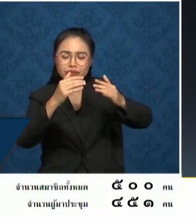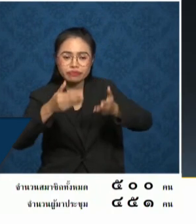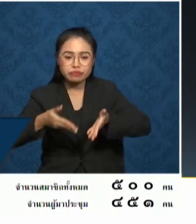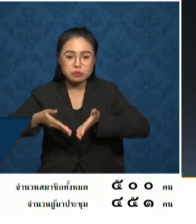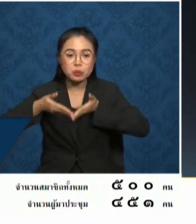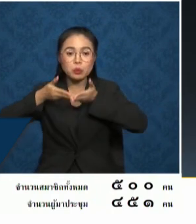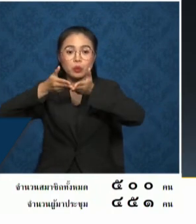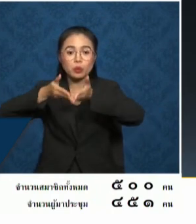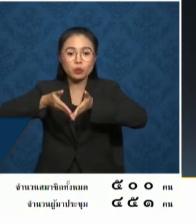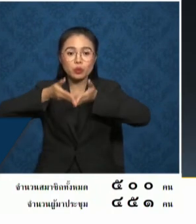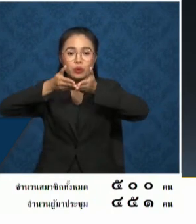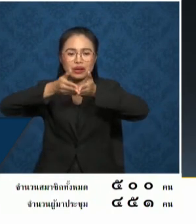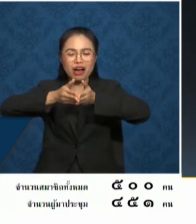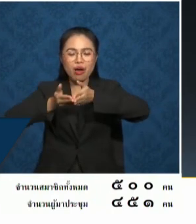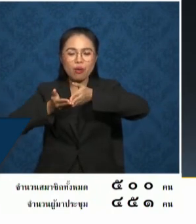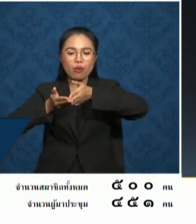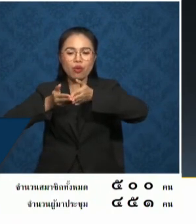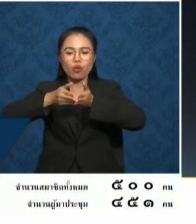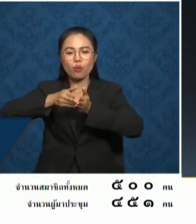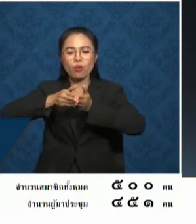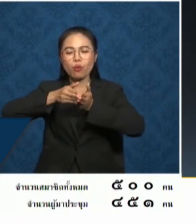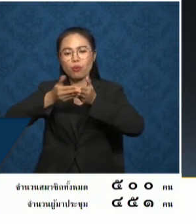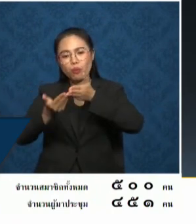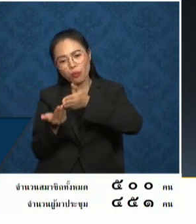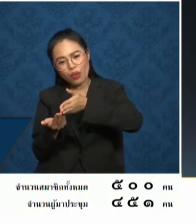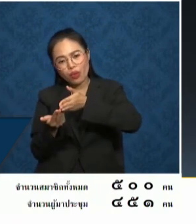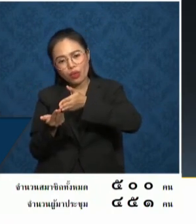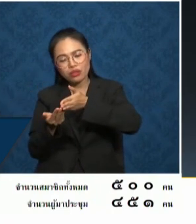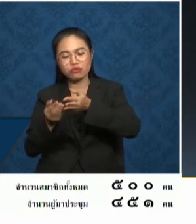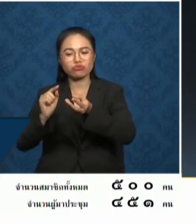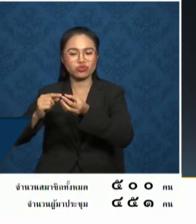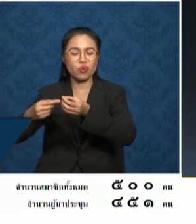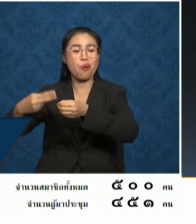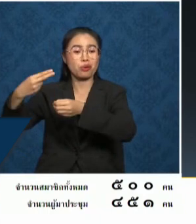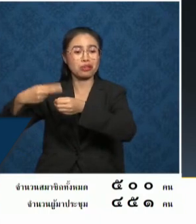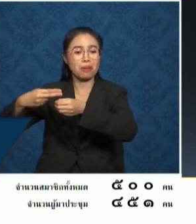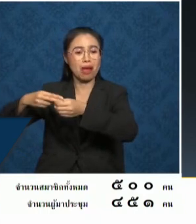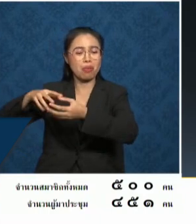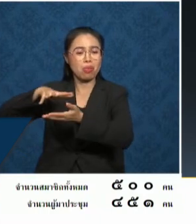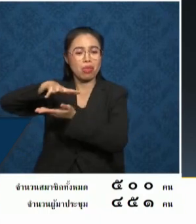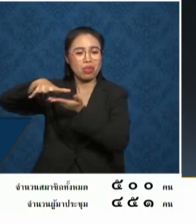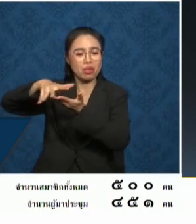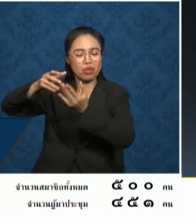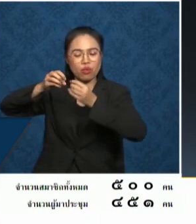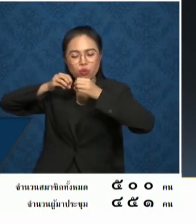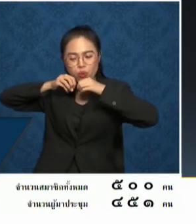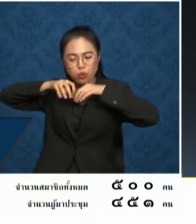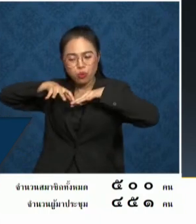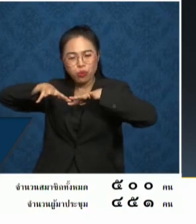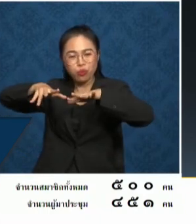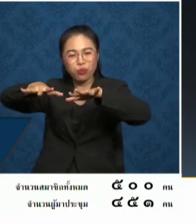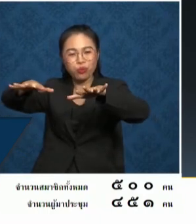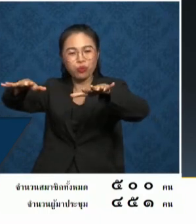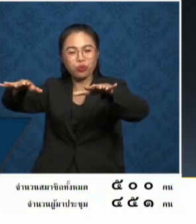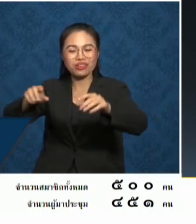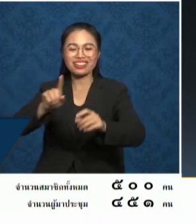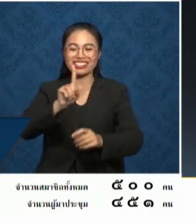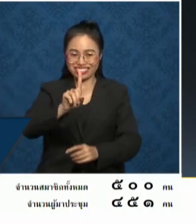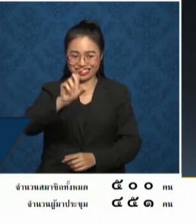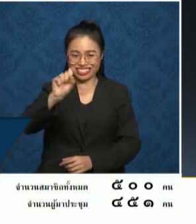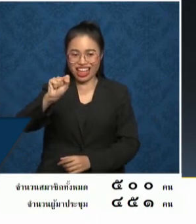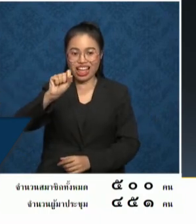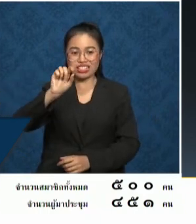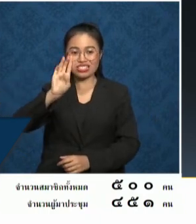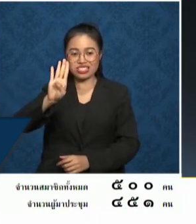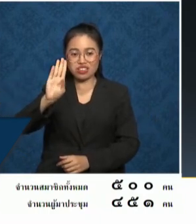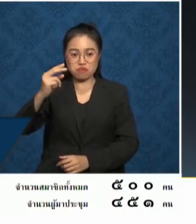ร่มปากอ่าวสมุทรปราการาบน้ำมันไหลลงทะเลนะครับ140,000ลิตรเมื่อวัน